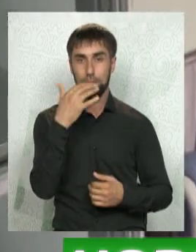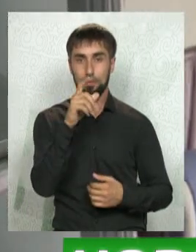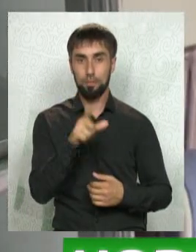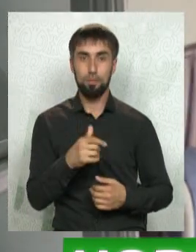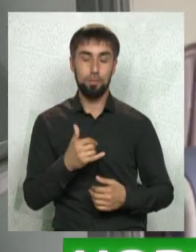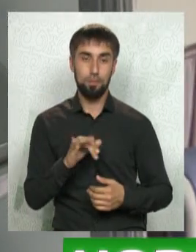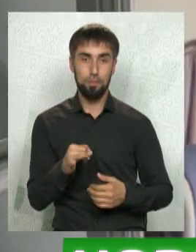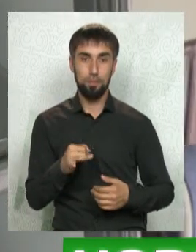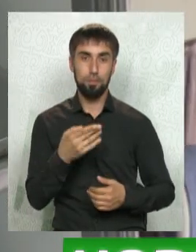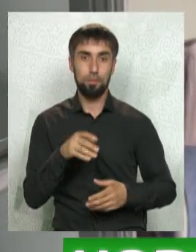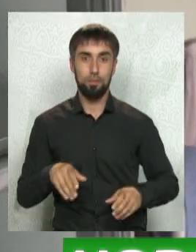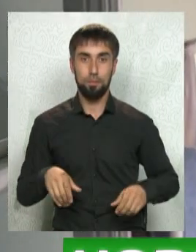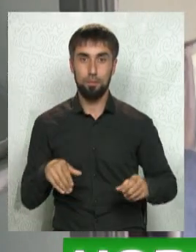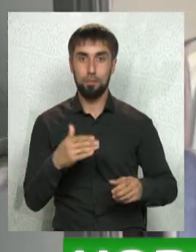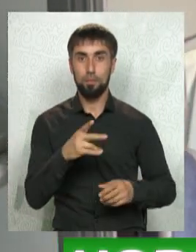пандусы,